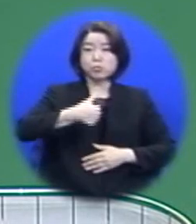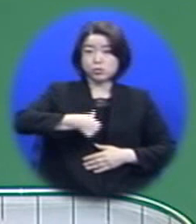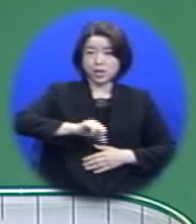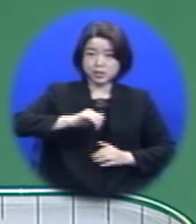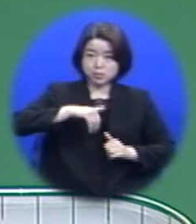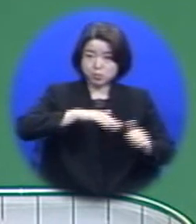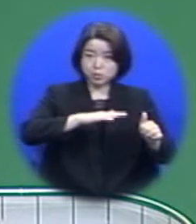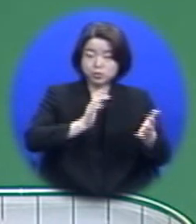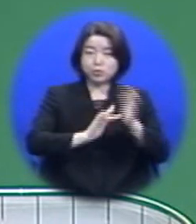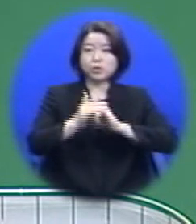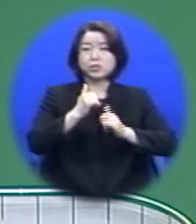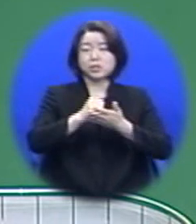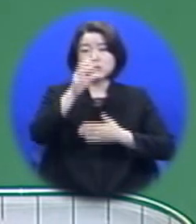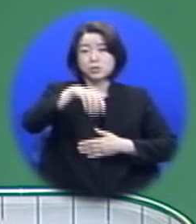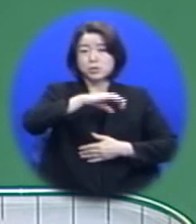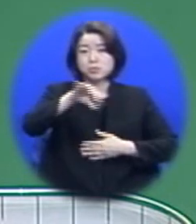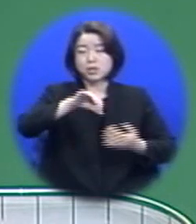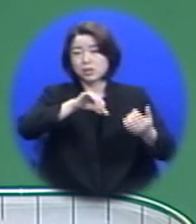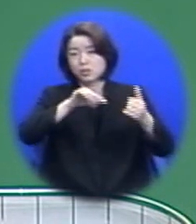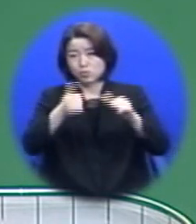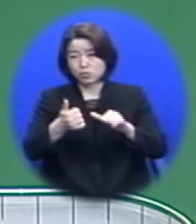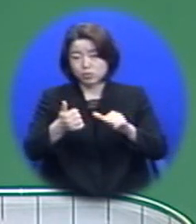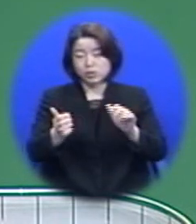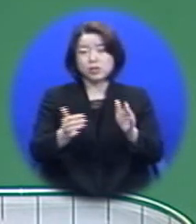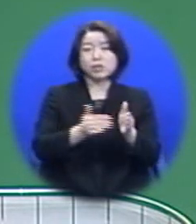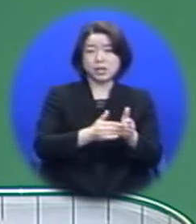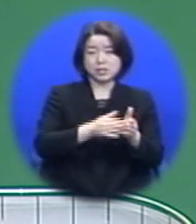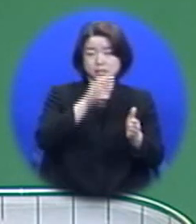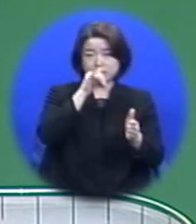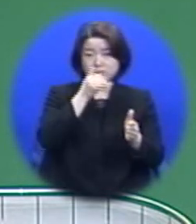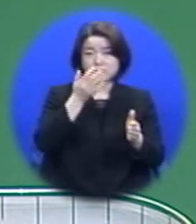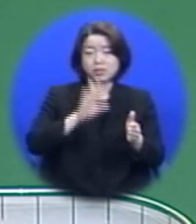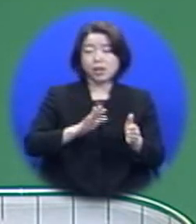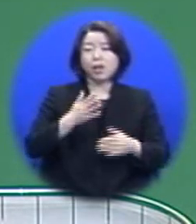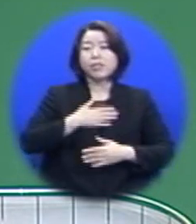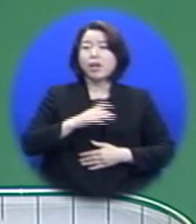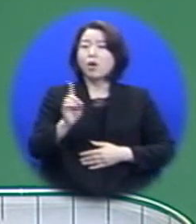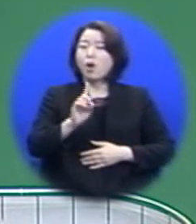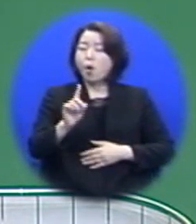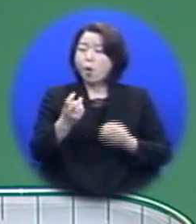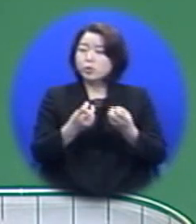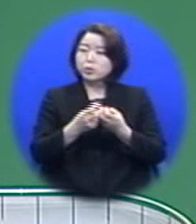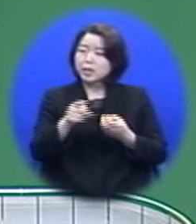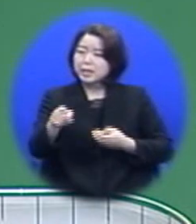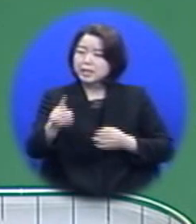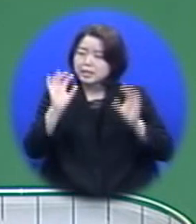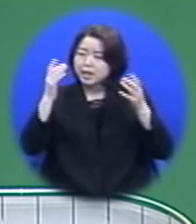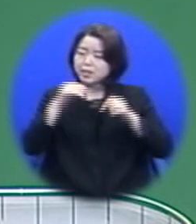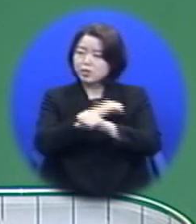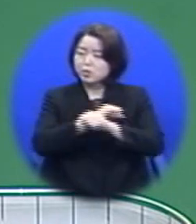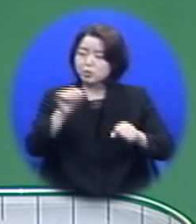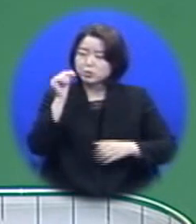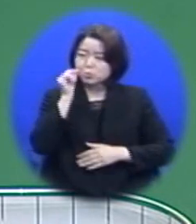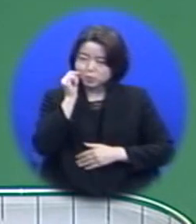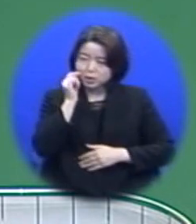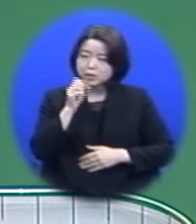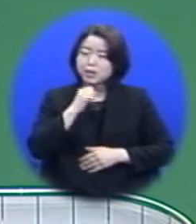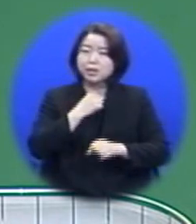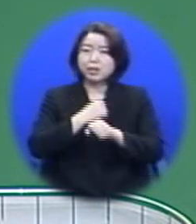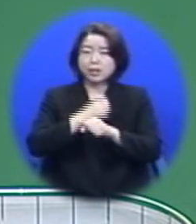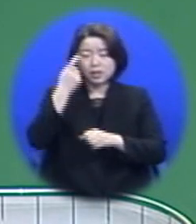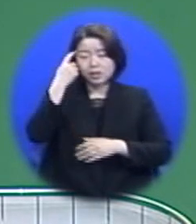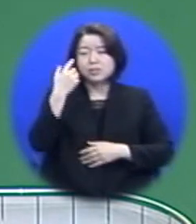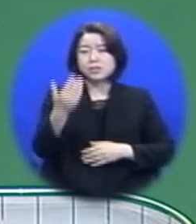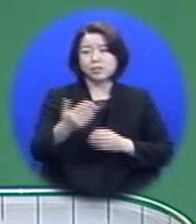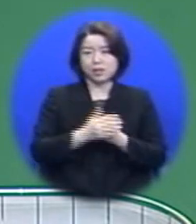예수님은 십자가에 달려 죽기까지 하셨는데 내가 어째이 아이를 용서 못 한다고 했나 그래서 그